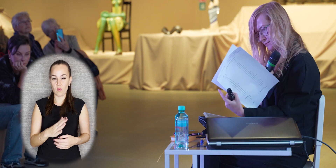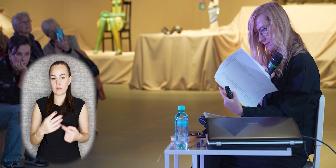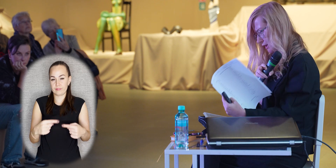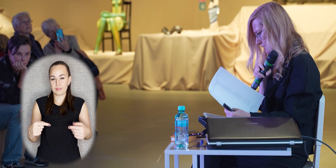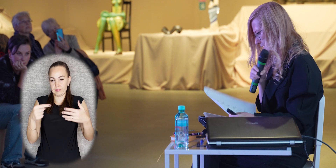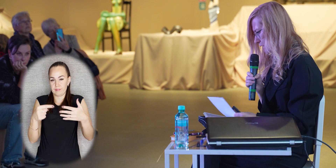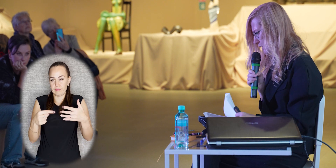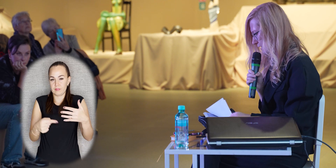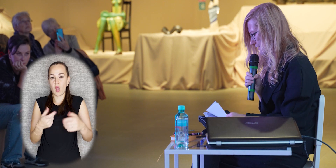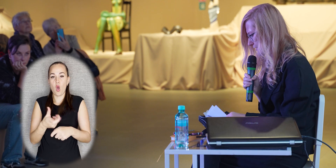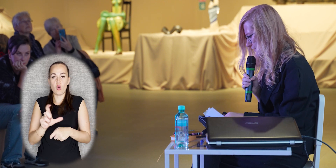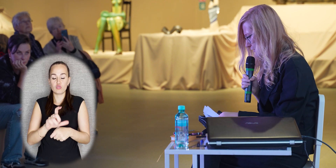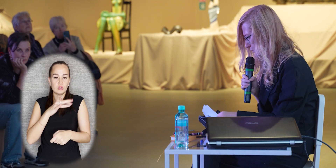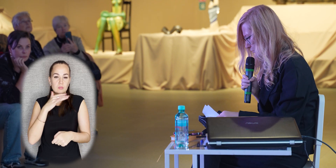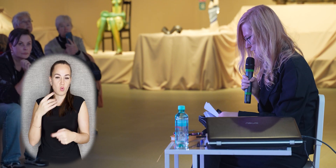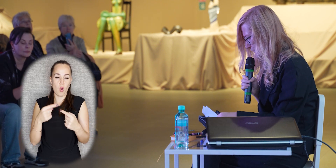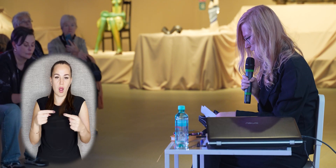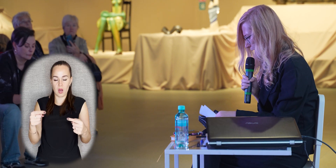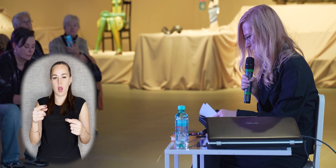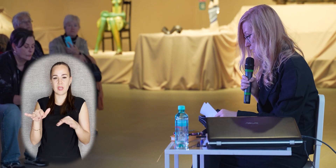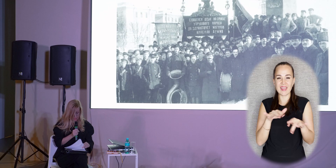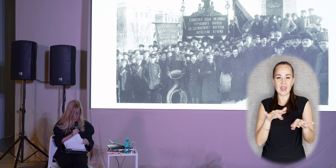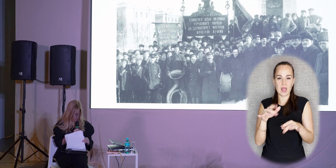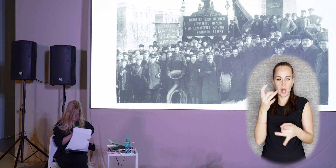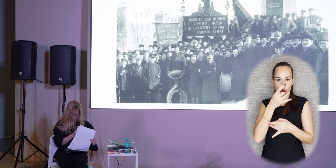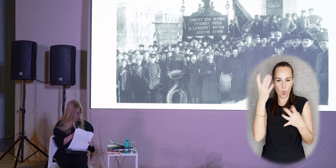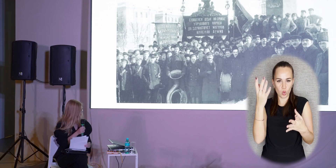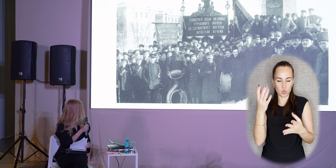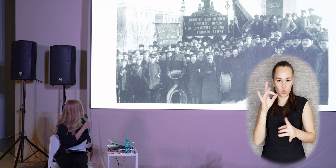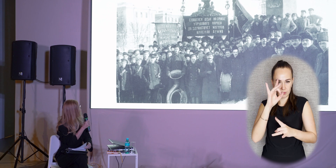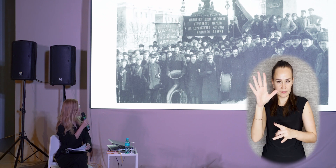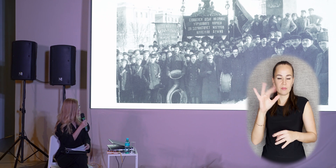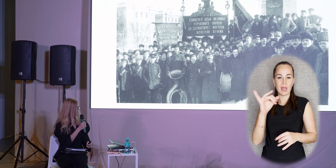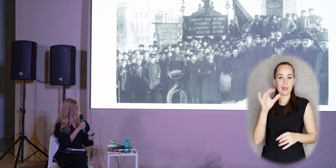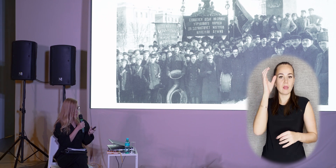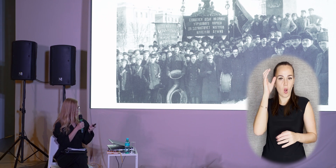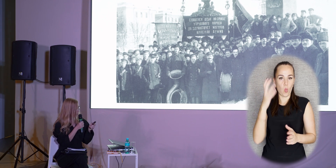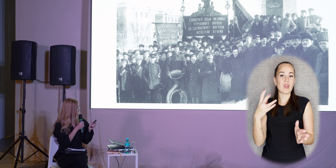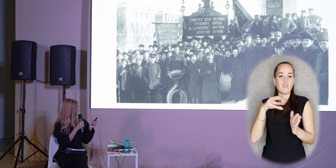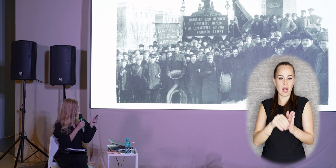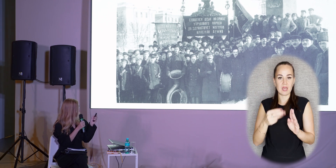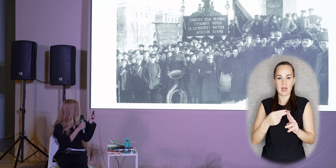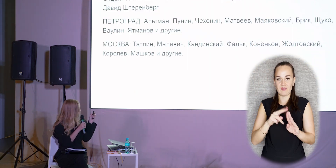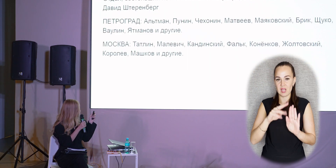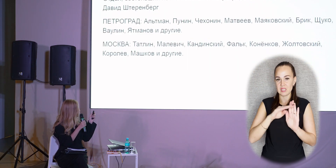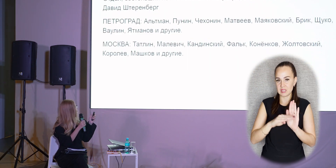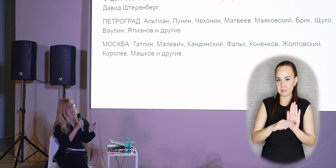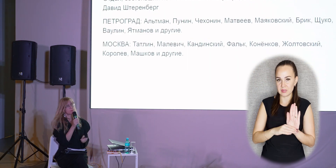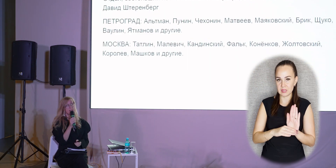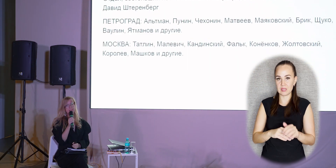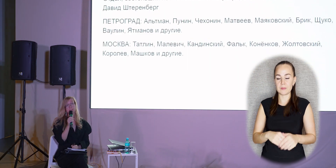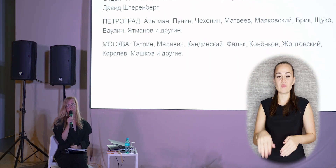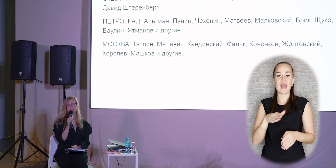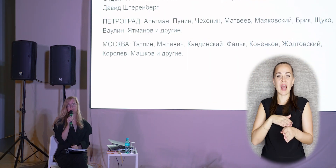самых разных деятелей культуры и науки входили в этот список. Практической